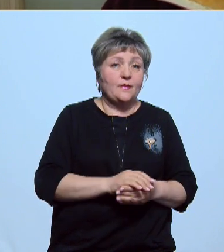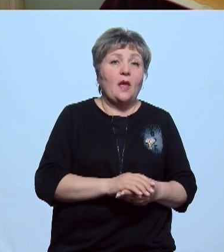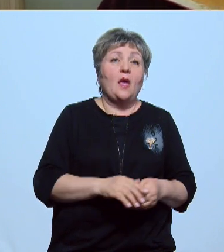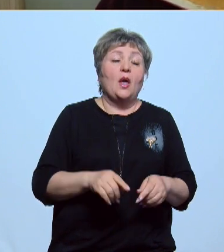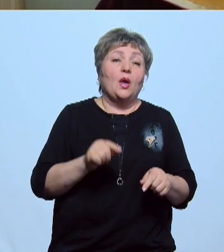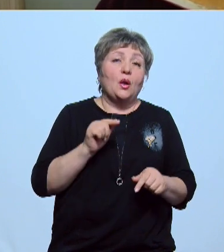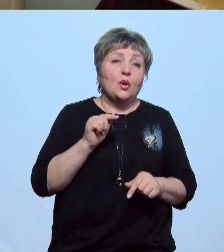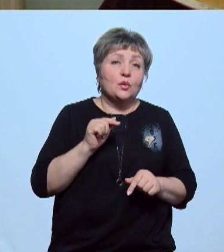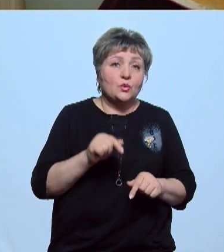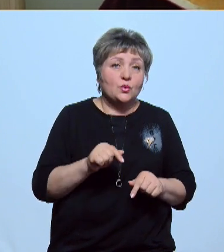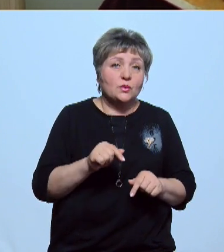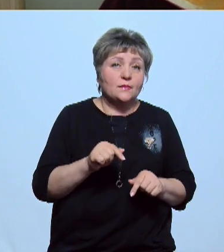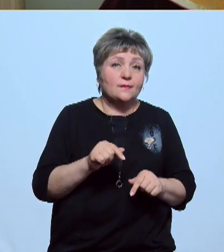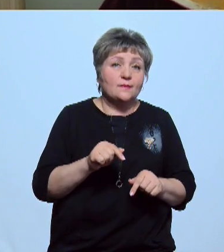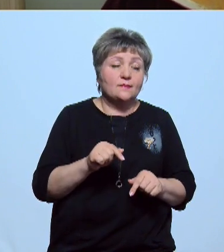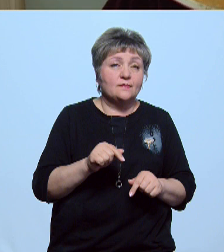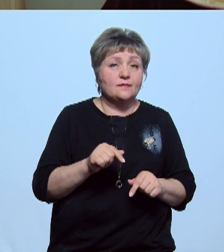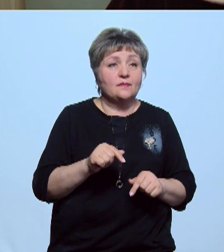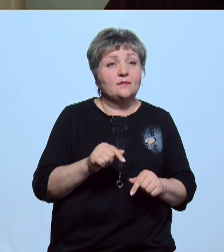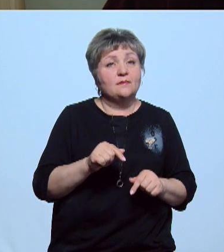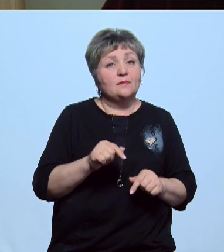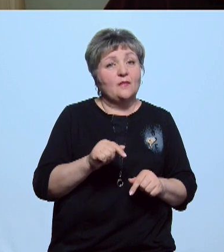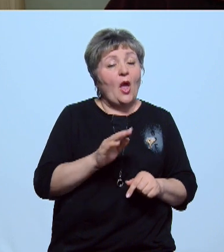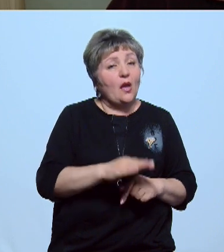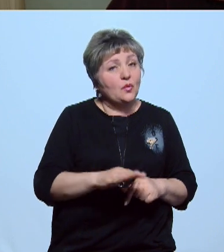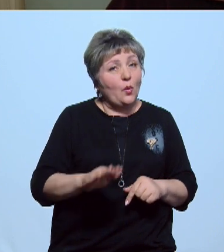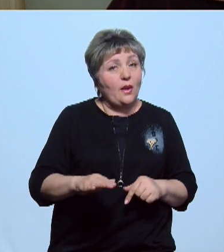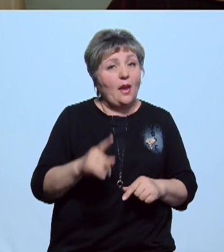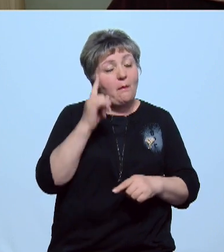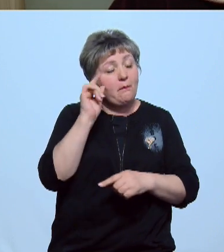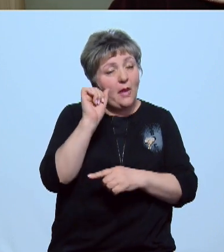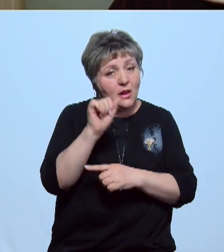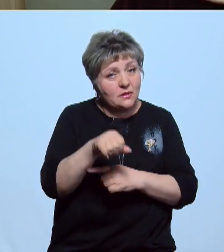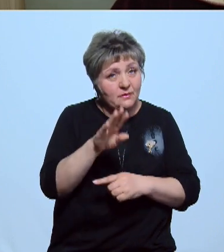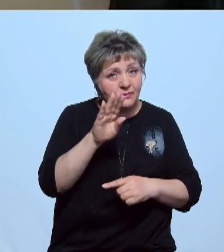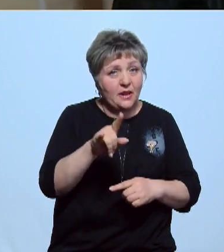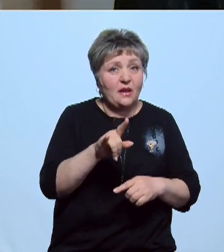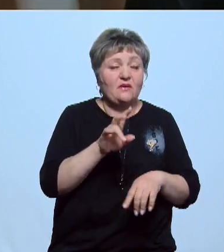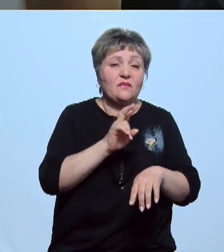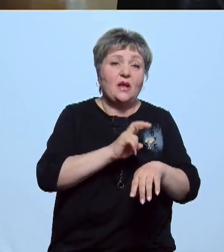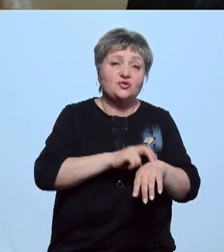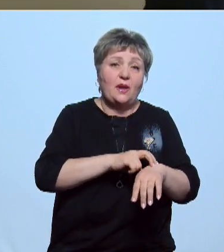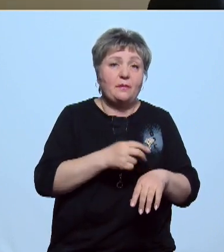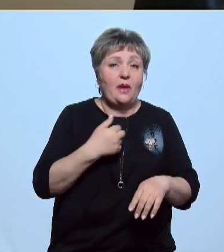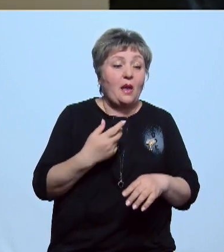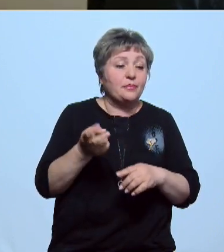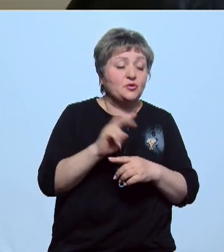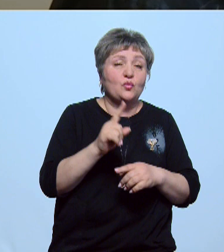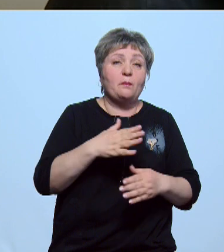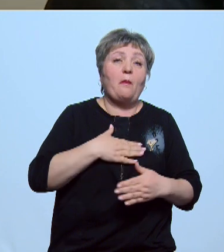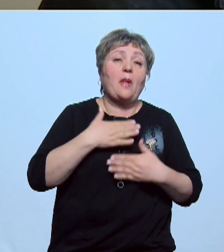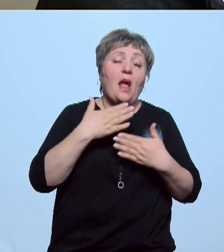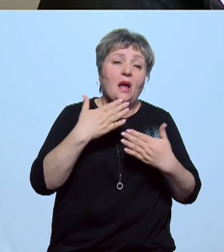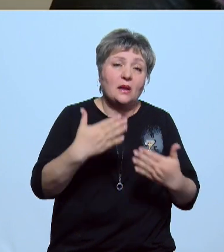Так что тут я в ножки покрутилась бы врачам. Я пришел вас